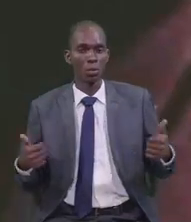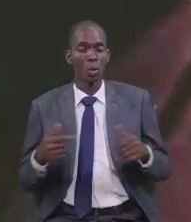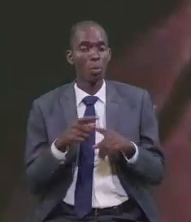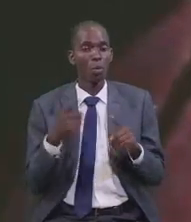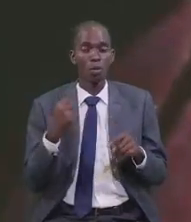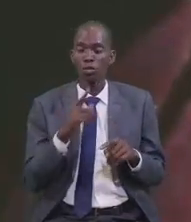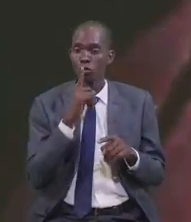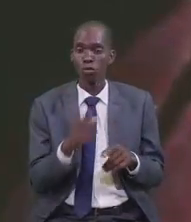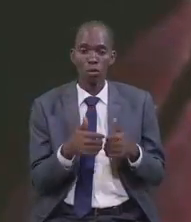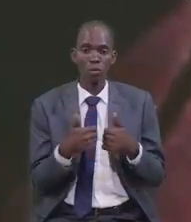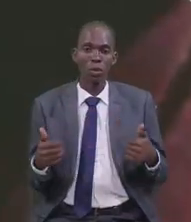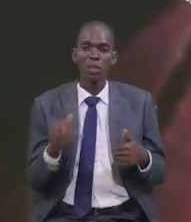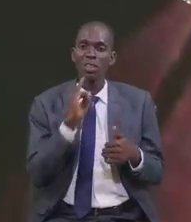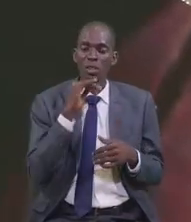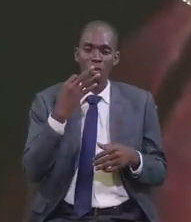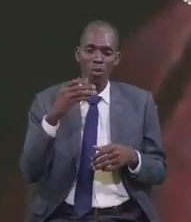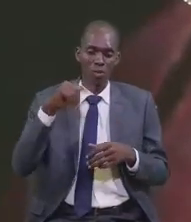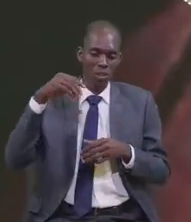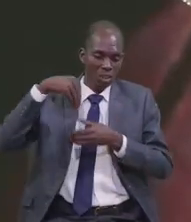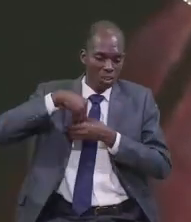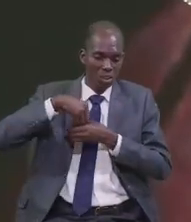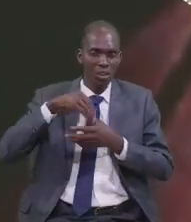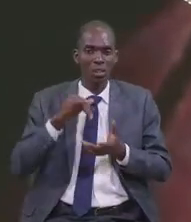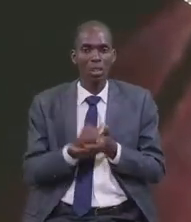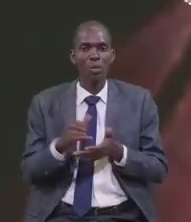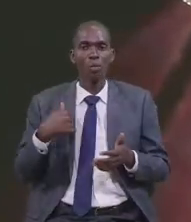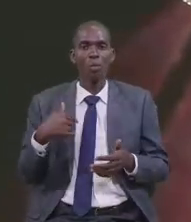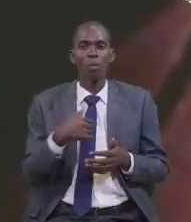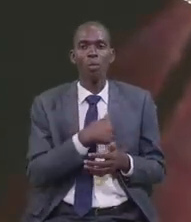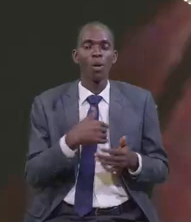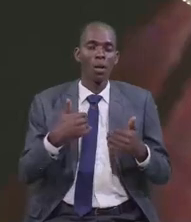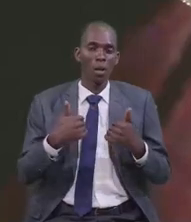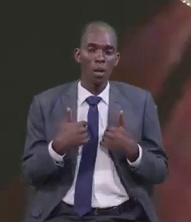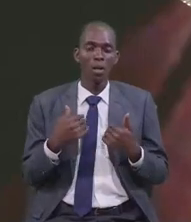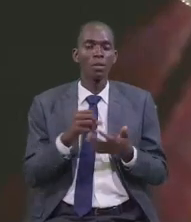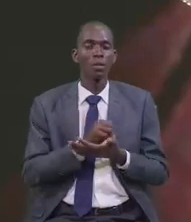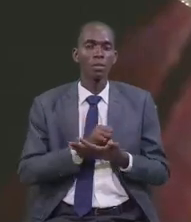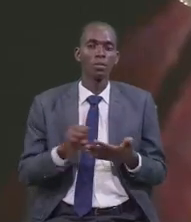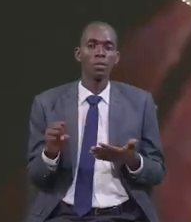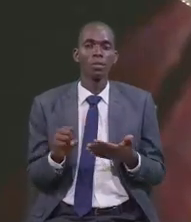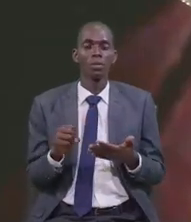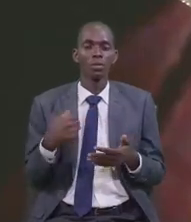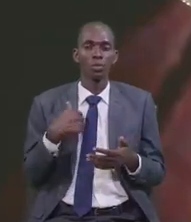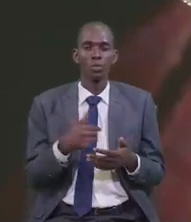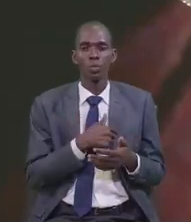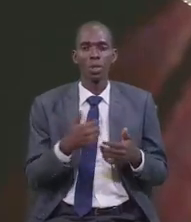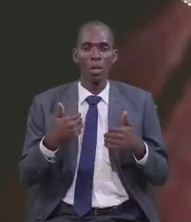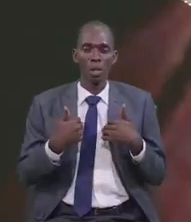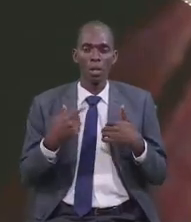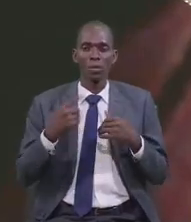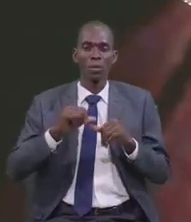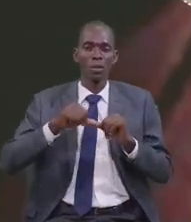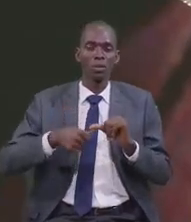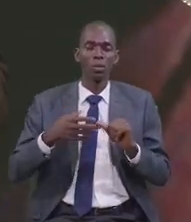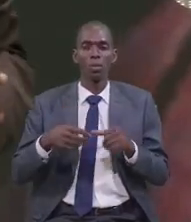c'est au-dedans. Que nous ayons la sanctification, que nous ayons la